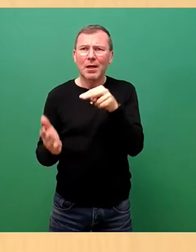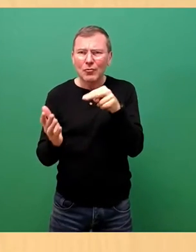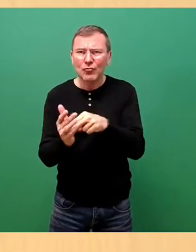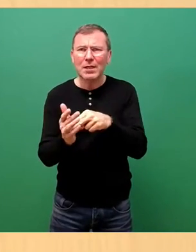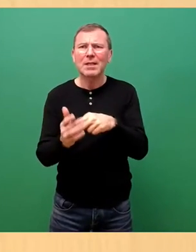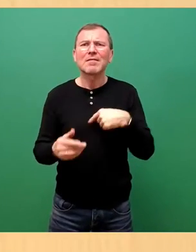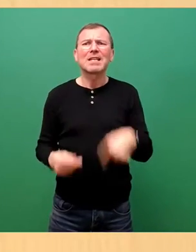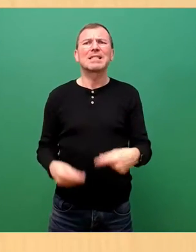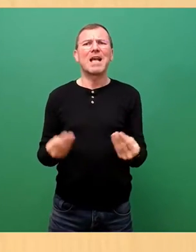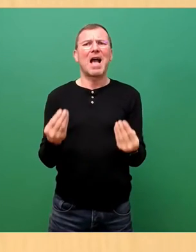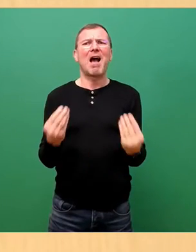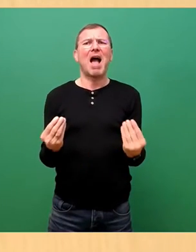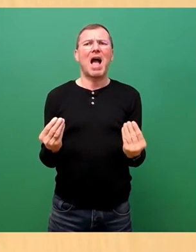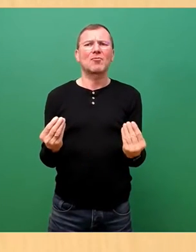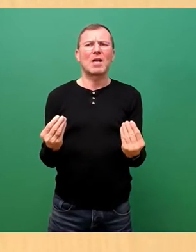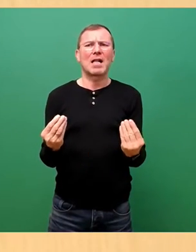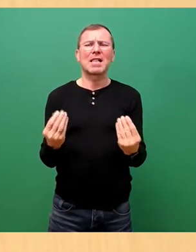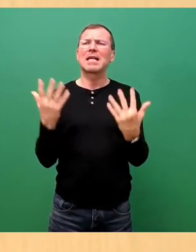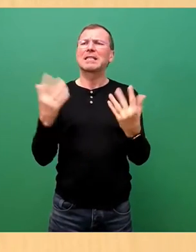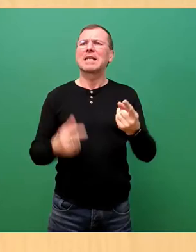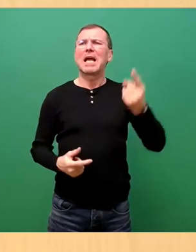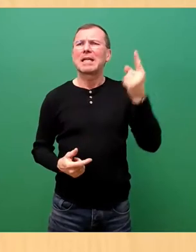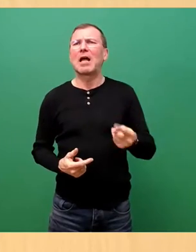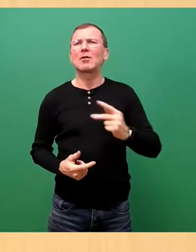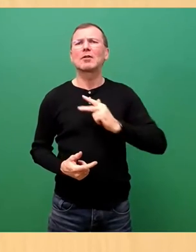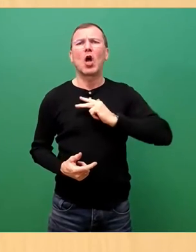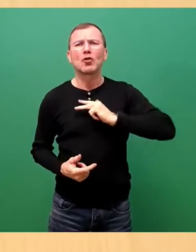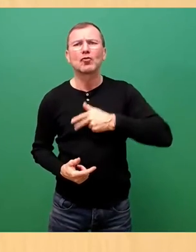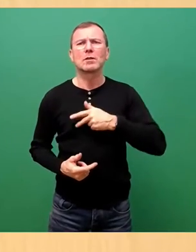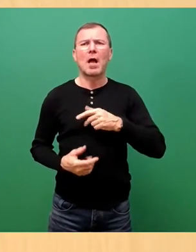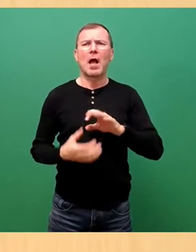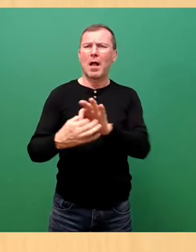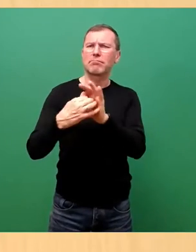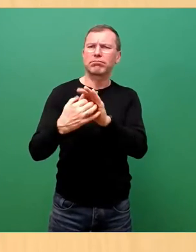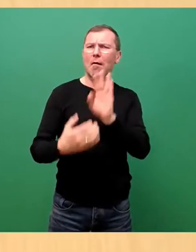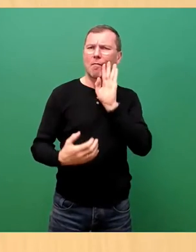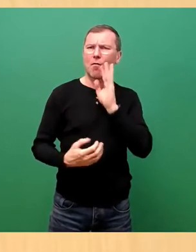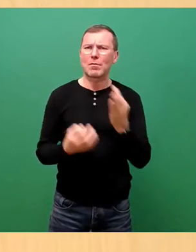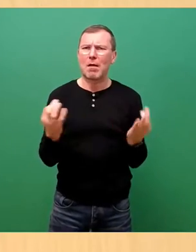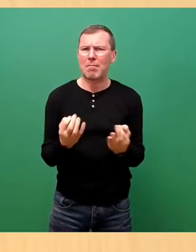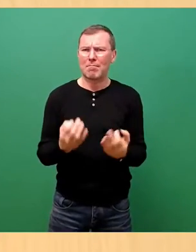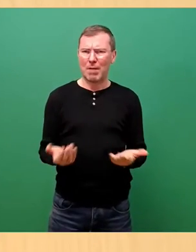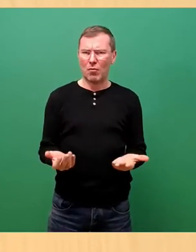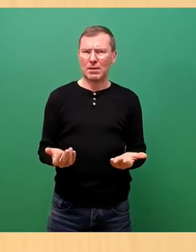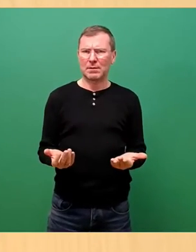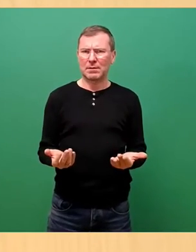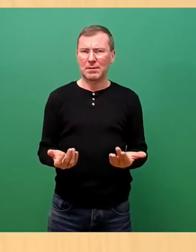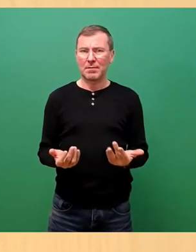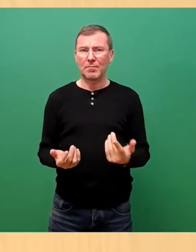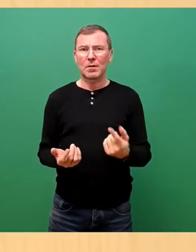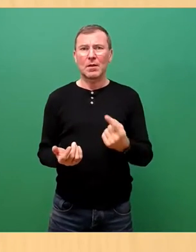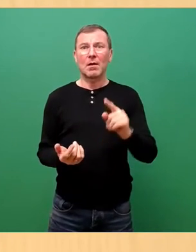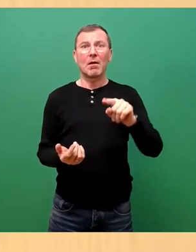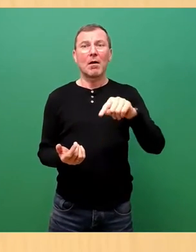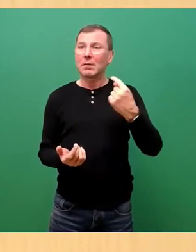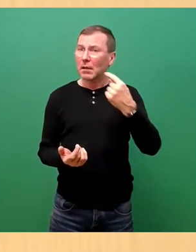aktuell zusätzlich 10.000 sozialgebundenen Wohnungen benötigen. Und wenn ich dann noch im Auge